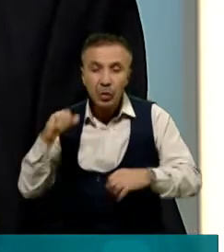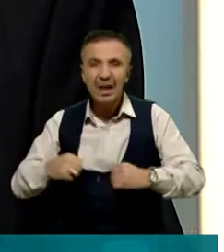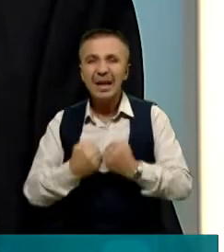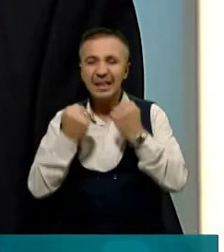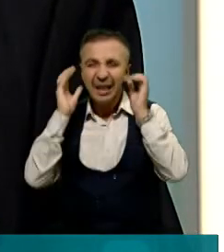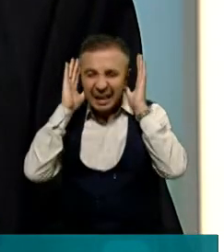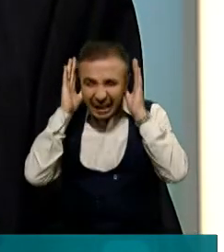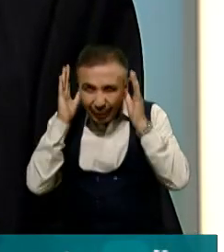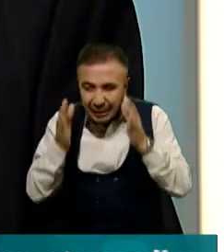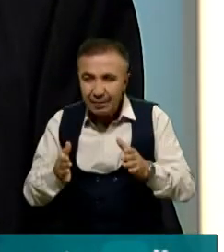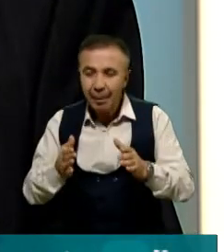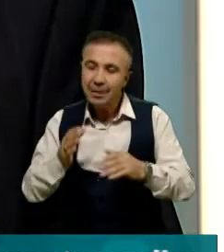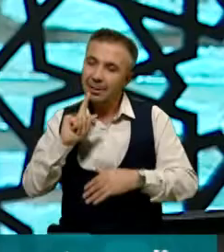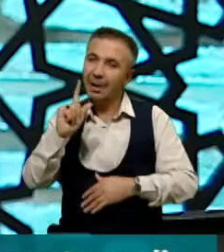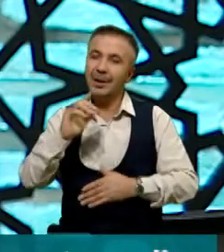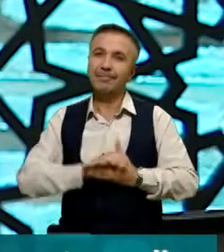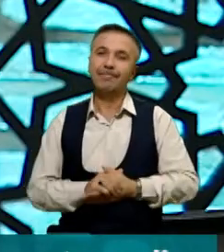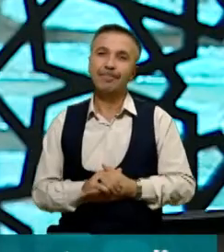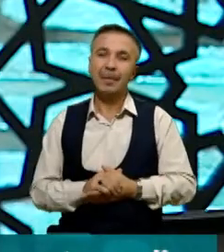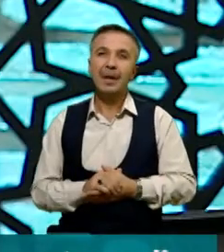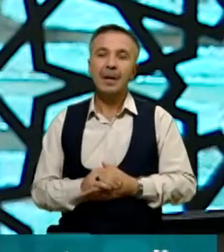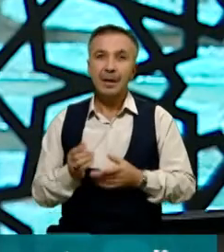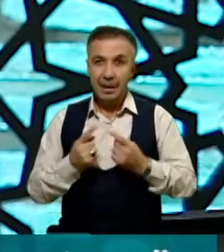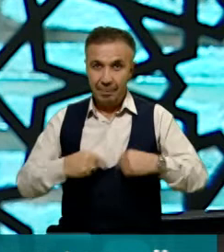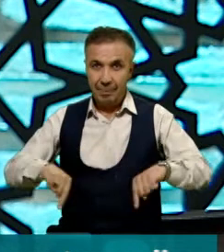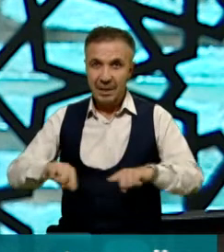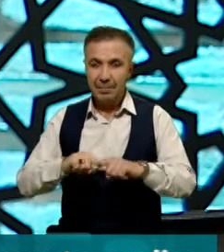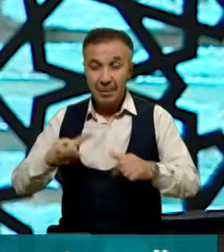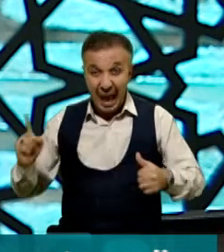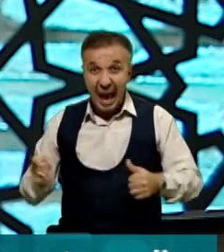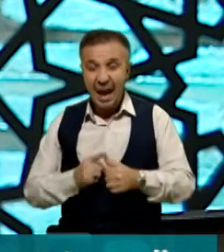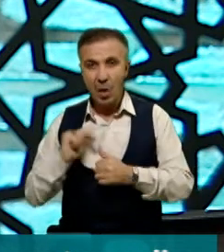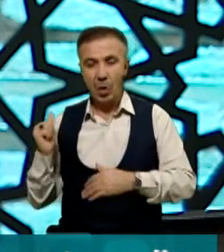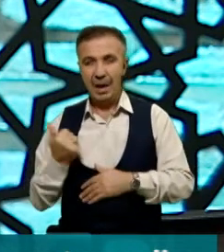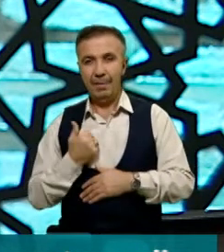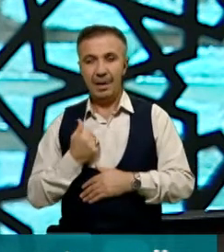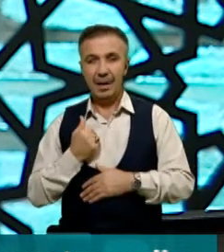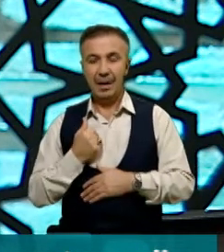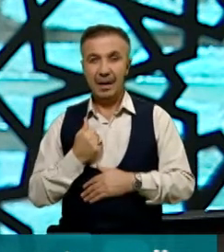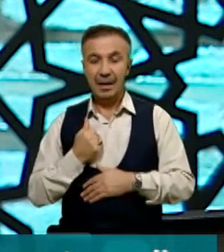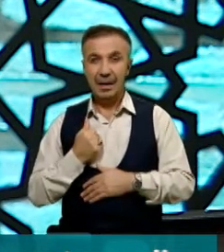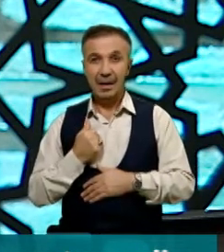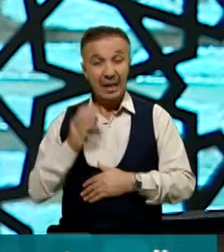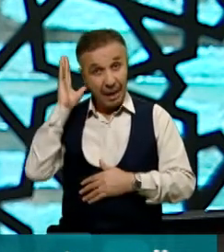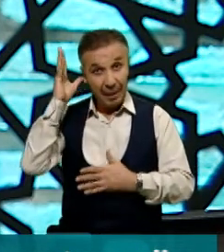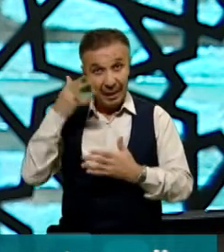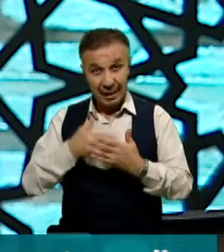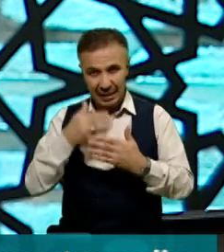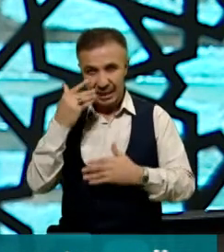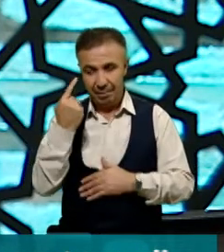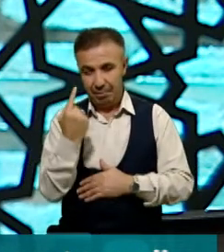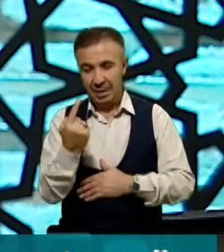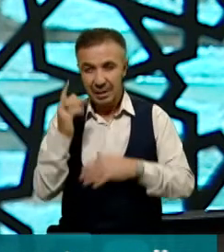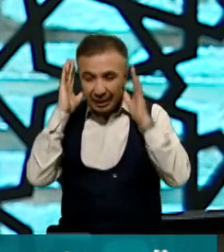etmeliyiz de eyvallah Yani bu bizim için en önemli ibadetlerden bir tanesi var herhangi bir çıkar